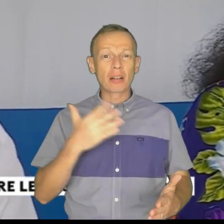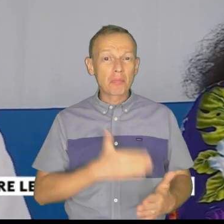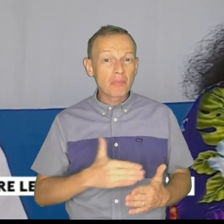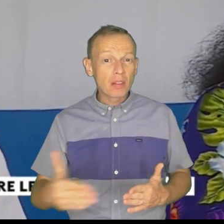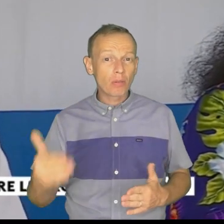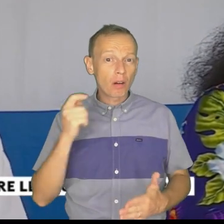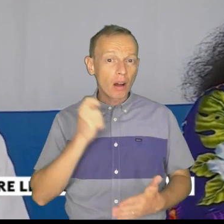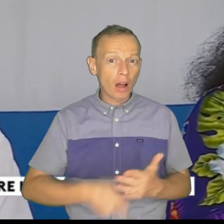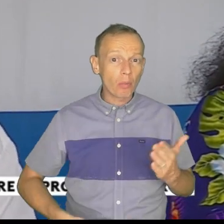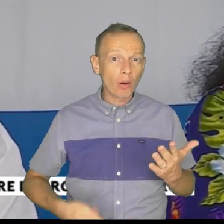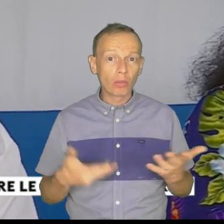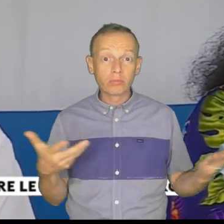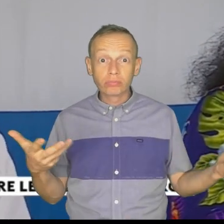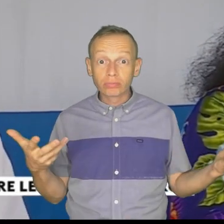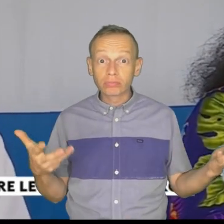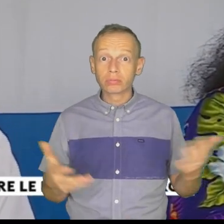5 millions d'amendes.